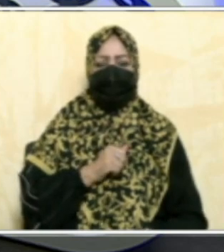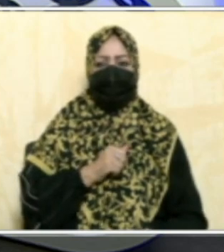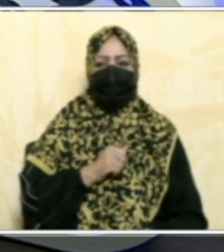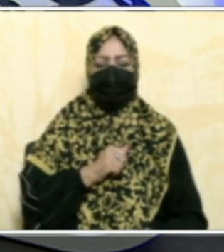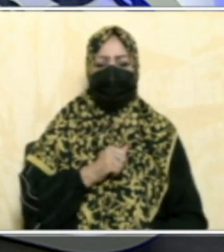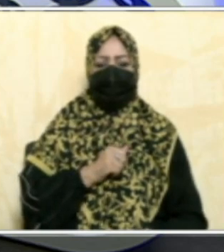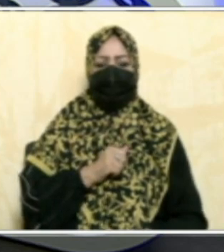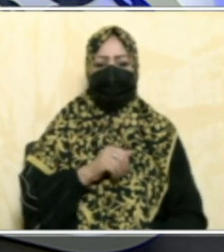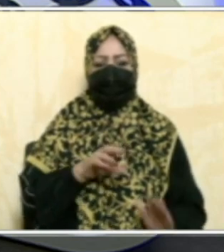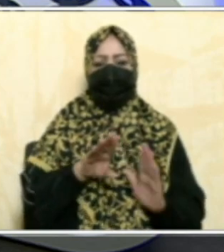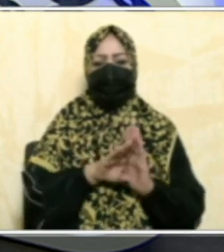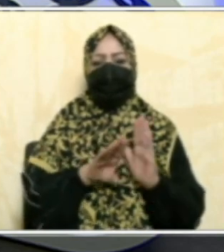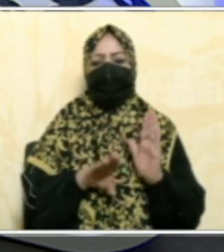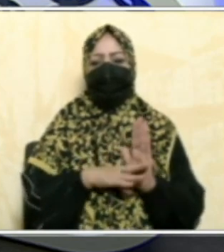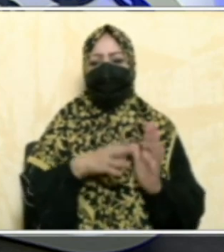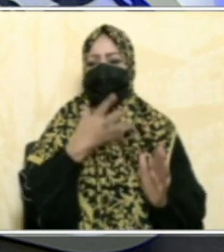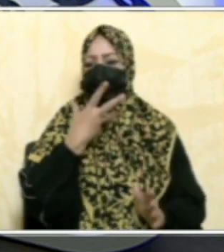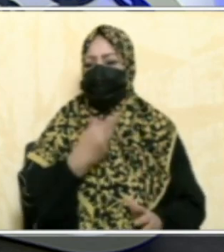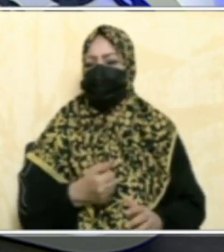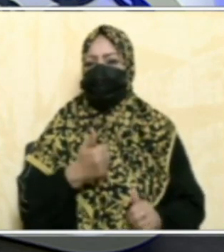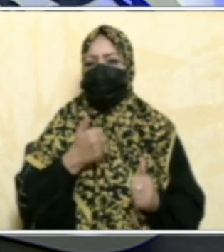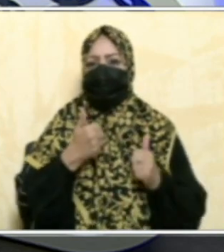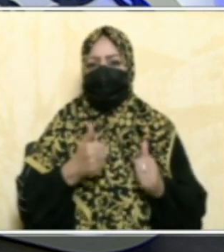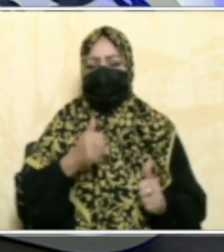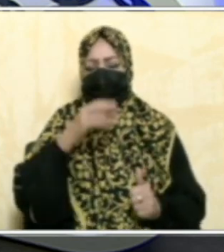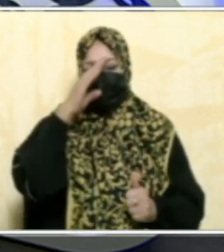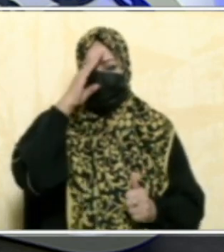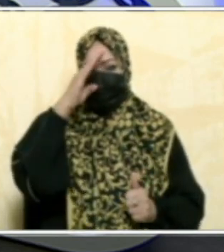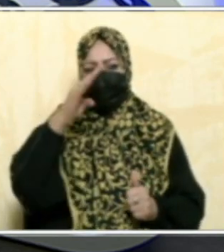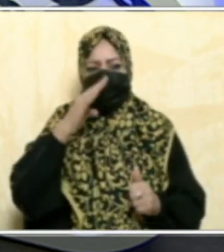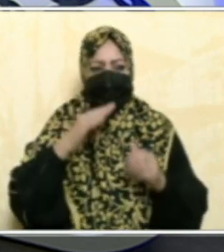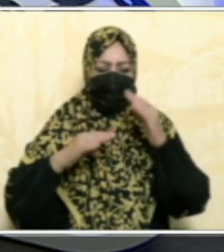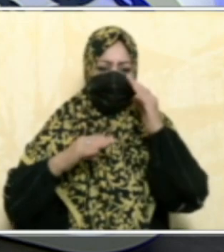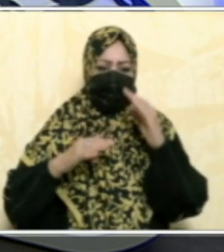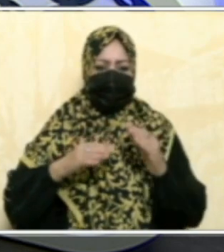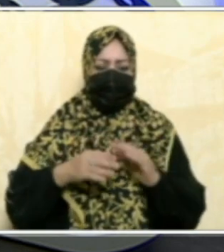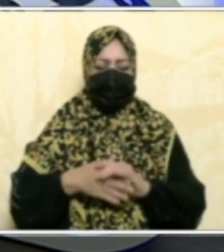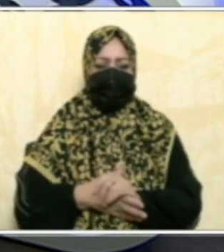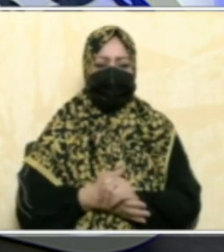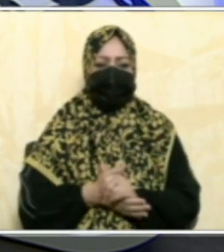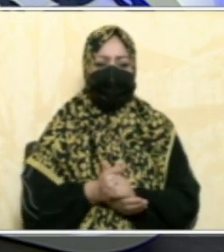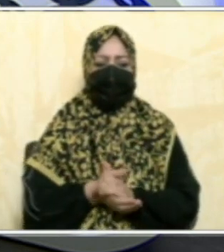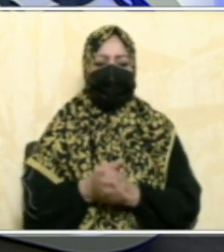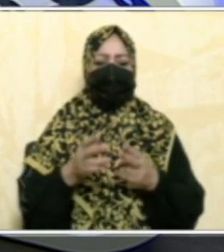الله ربي يتقبل منا ومنكم. إن شاء الله ربي يفتح عليك إن شاء الله ويجعلك إن شاء الله